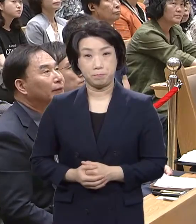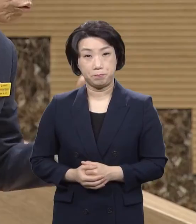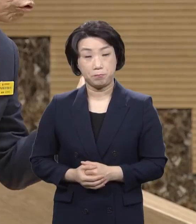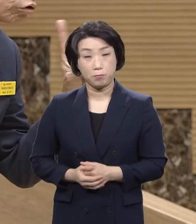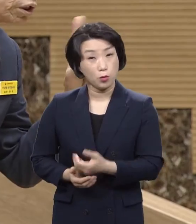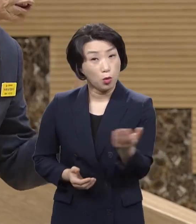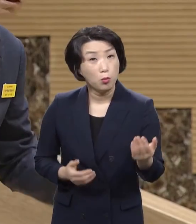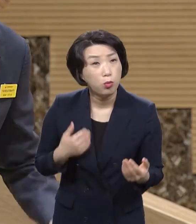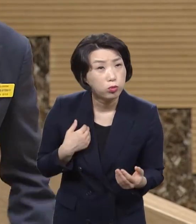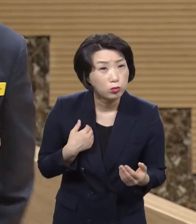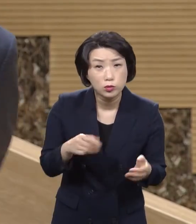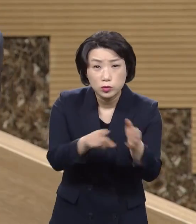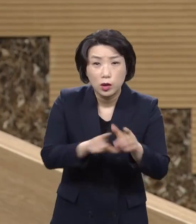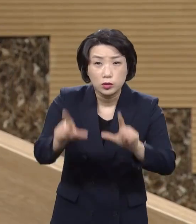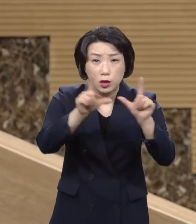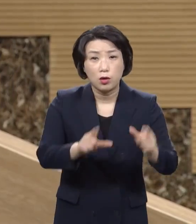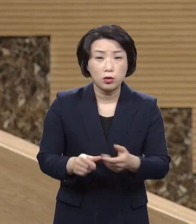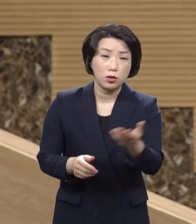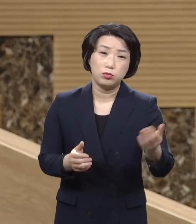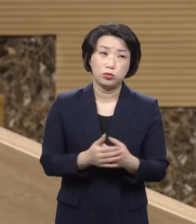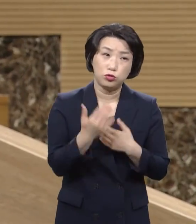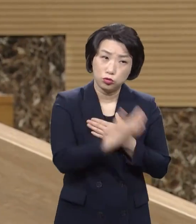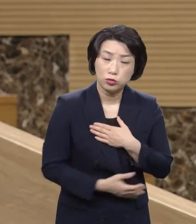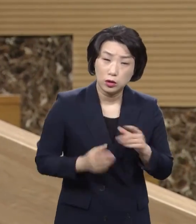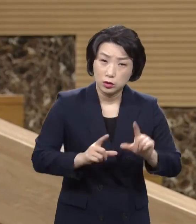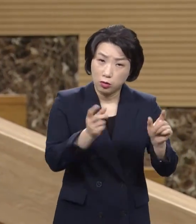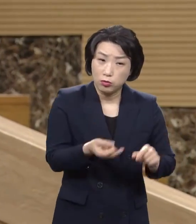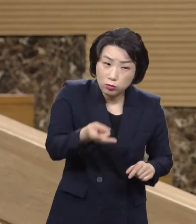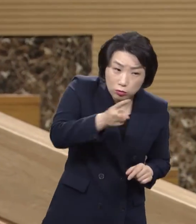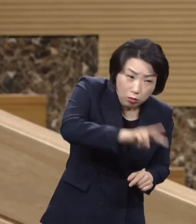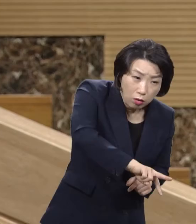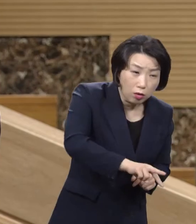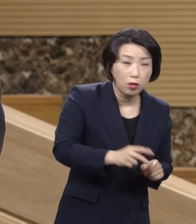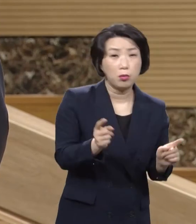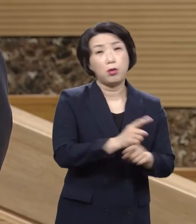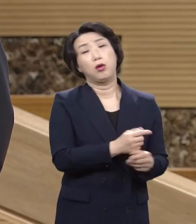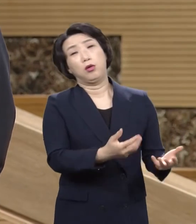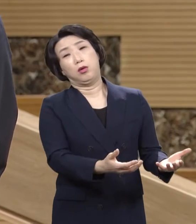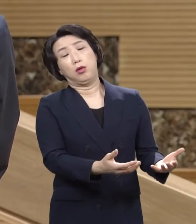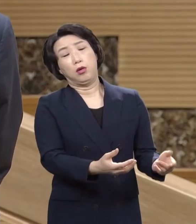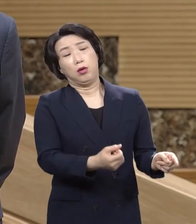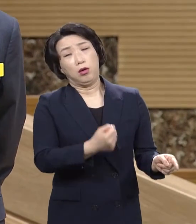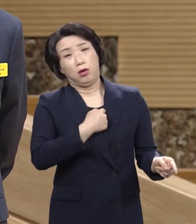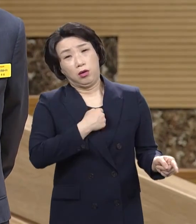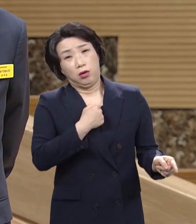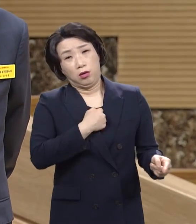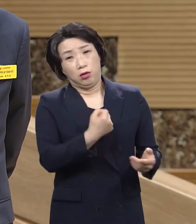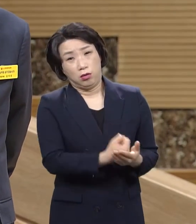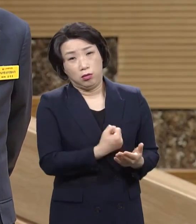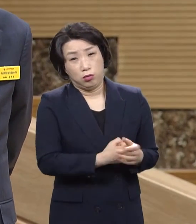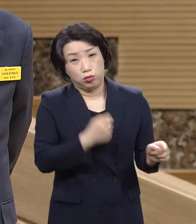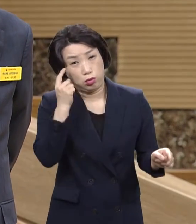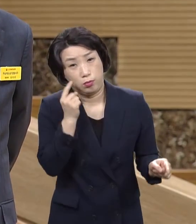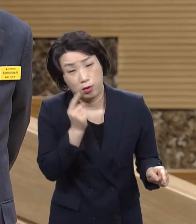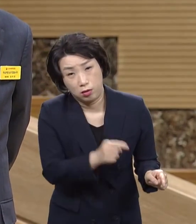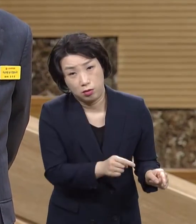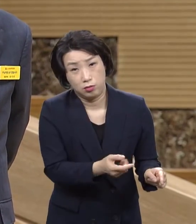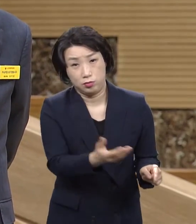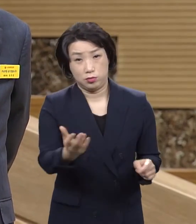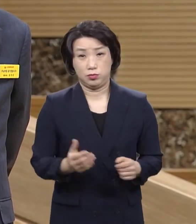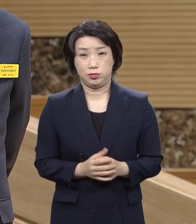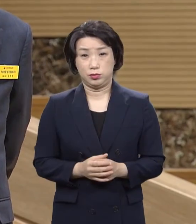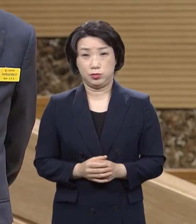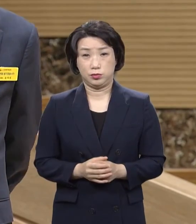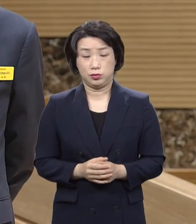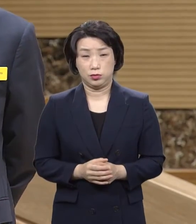그거 모르면 신앙생활이 유괴생활로 돌아가고 말잖아요. 얼마나 안타까운 일인가 생각 한번